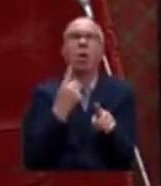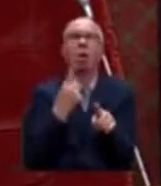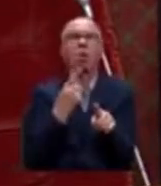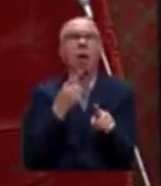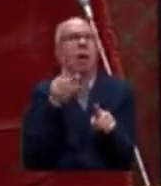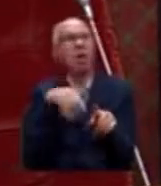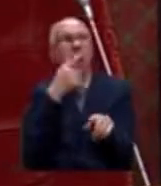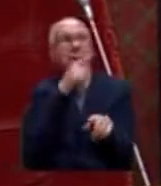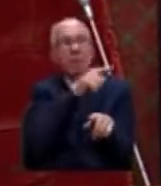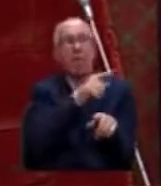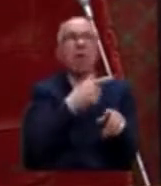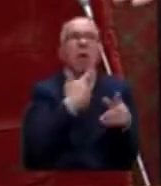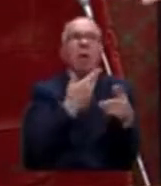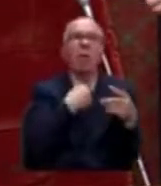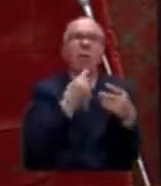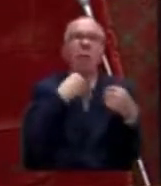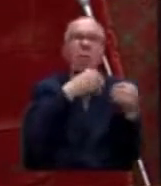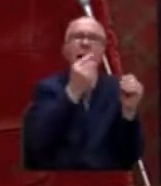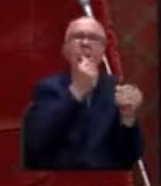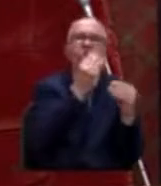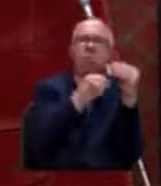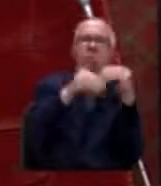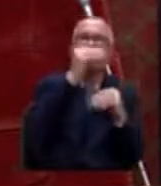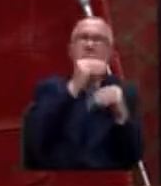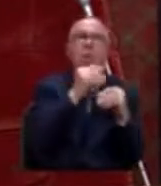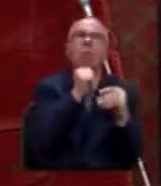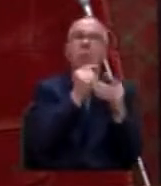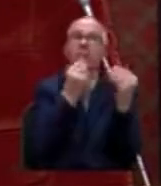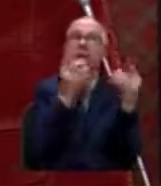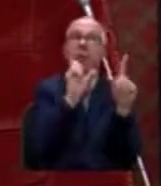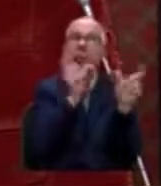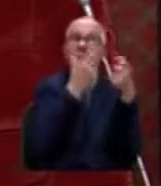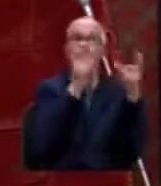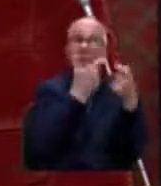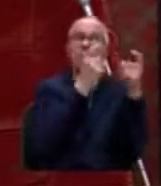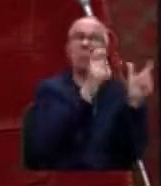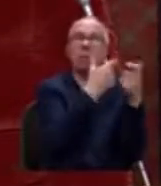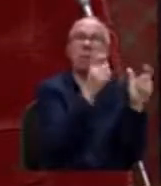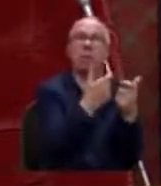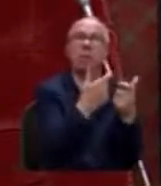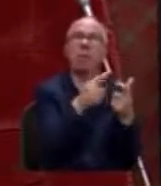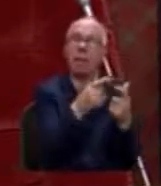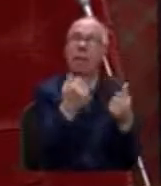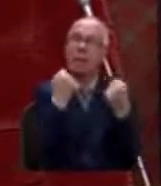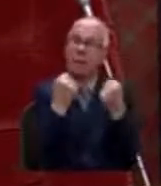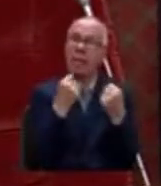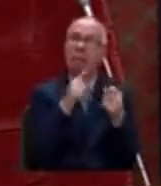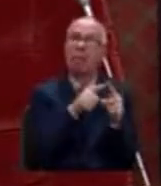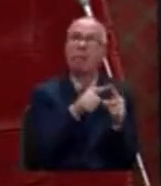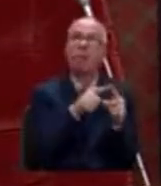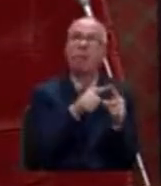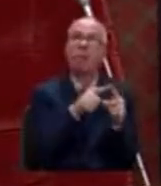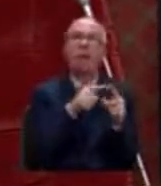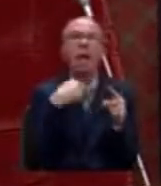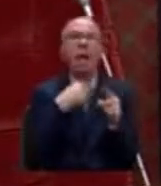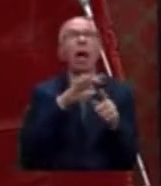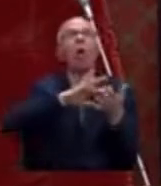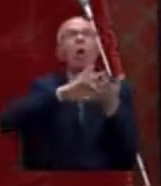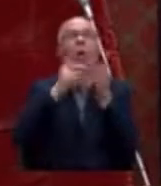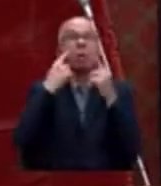السوداء، وراه شحال من واحد تشد، هناك صرامه في هذا المجال، ولكن لا ما كنملكوش جميع